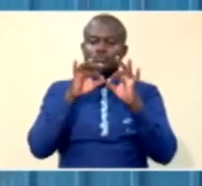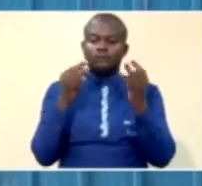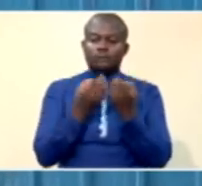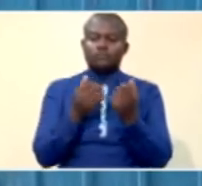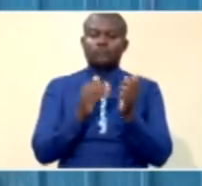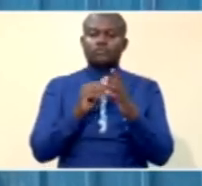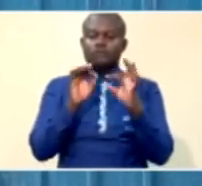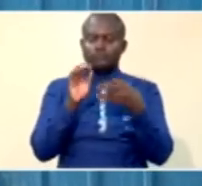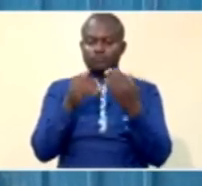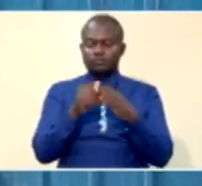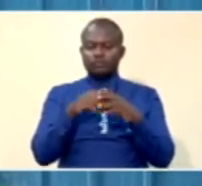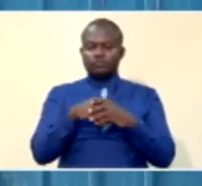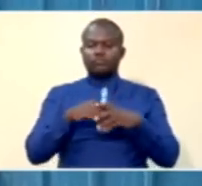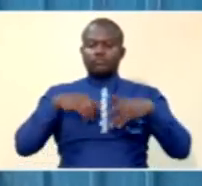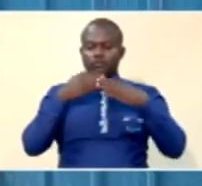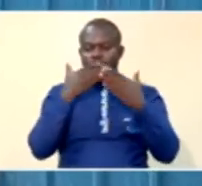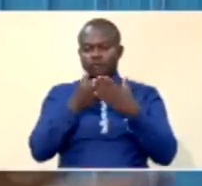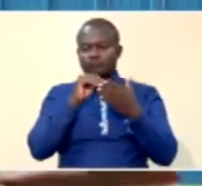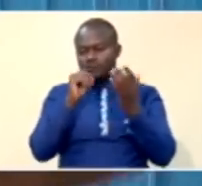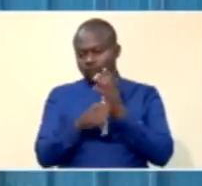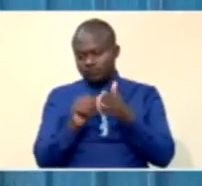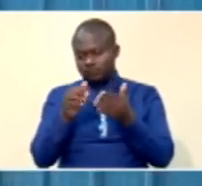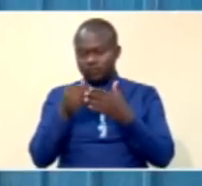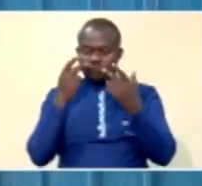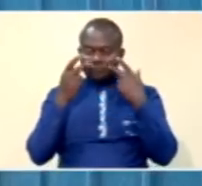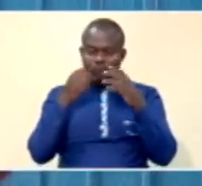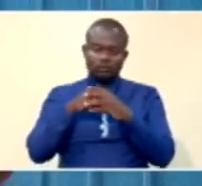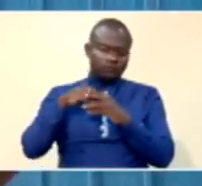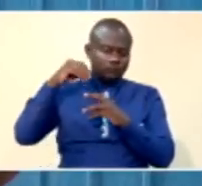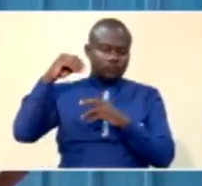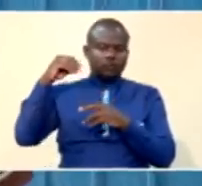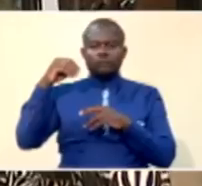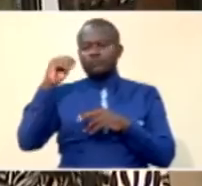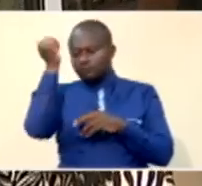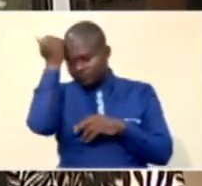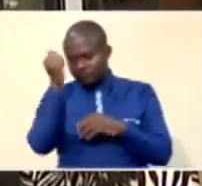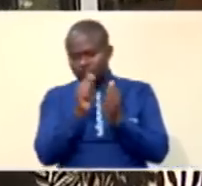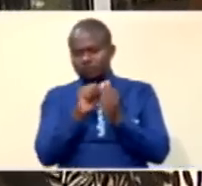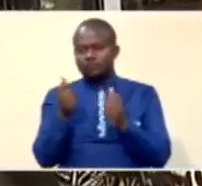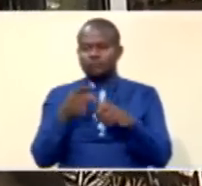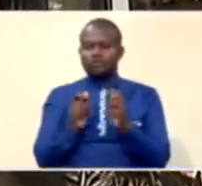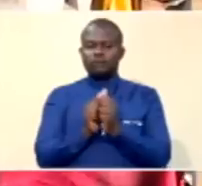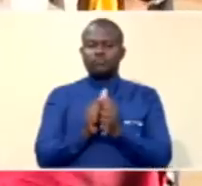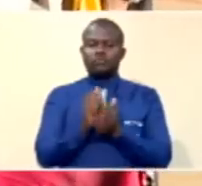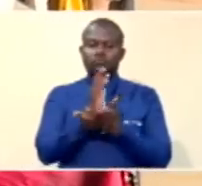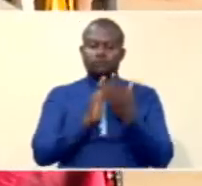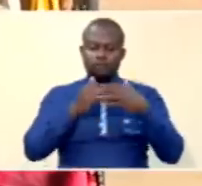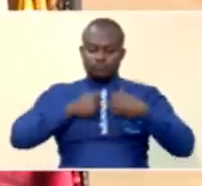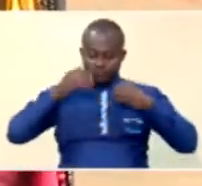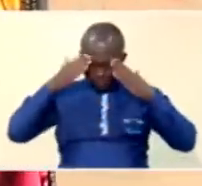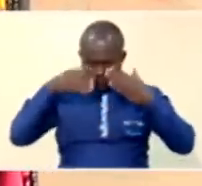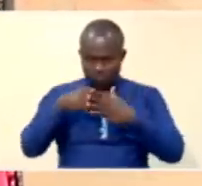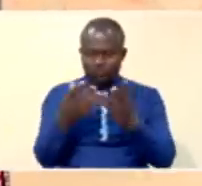kandi umuryango ukabasha kubaho neza nta kibazo, ukaba ubona mituweli n'ibindi bitandukanye en general. Bimwe mu by'u Rwanda rwashyizemo imbaraga